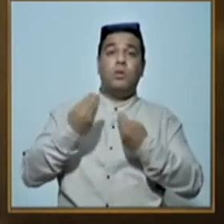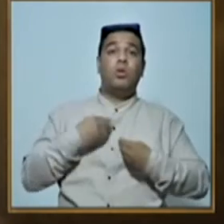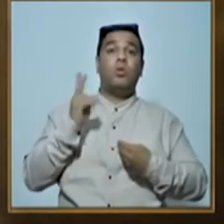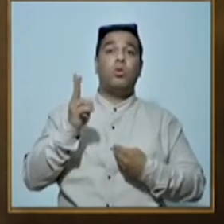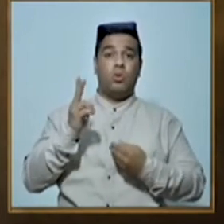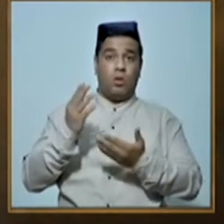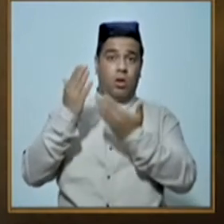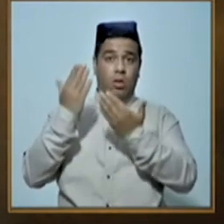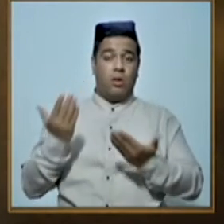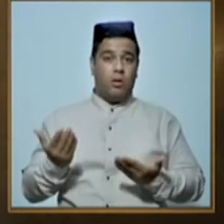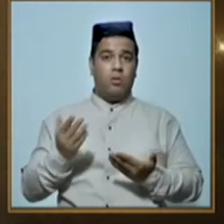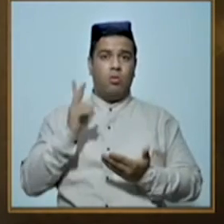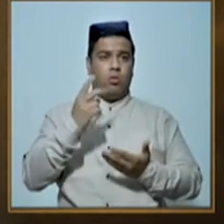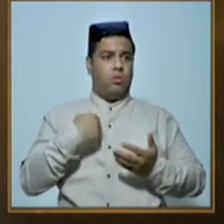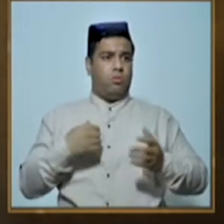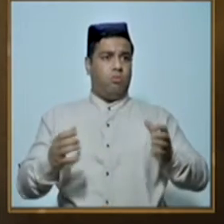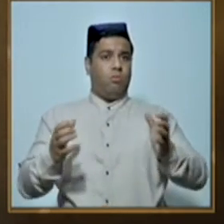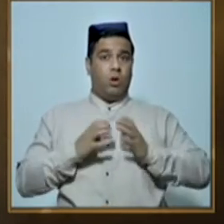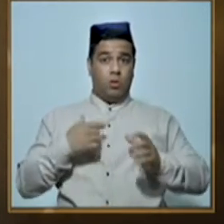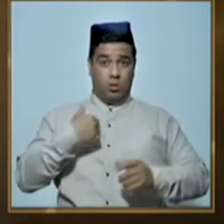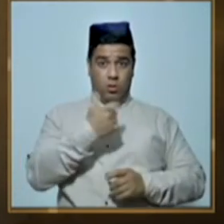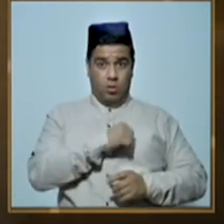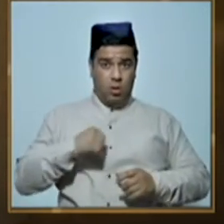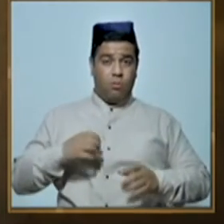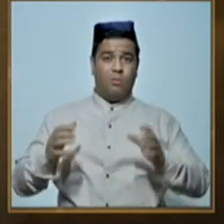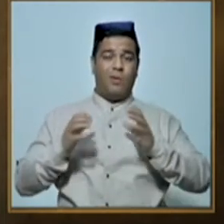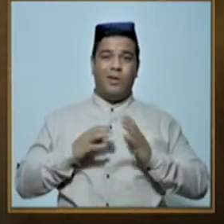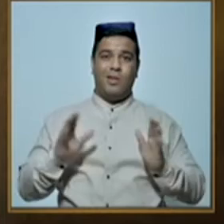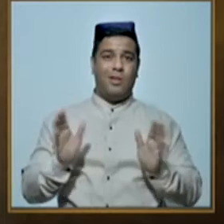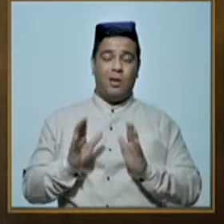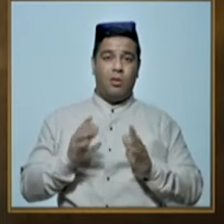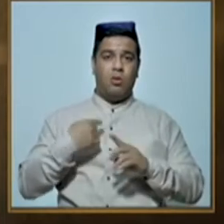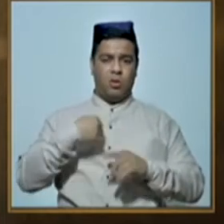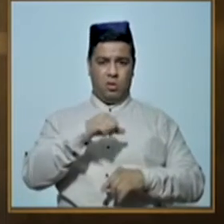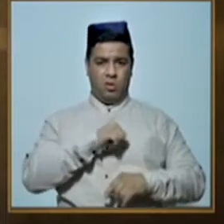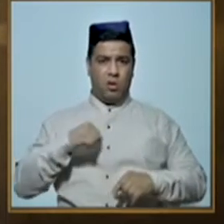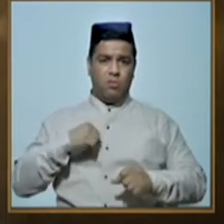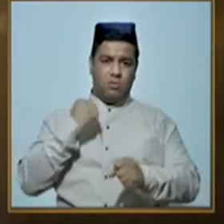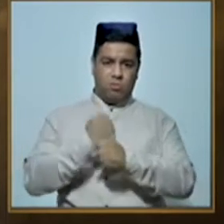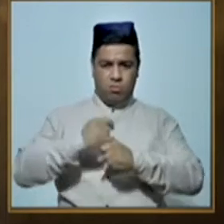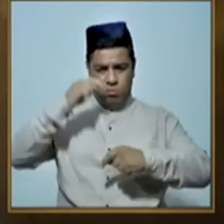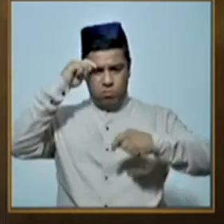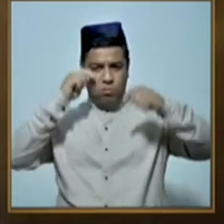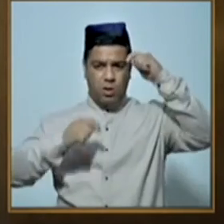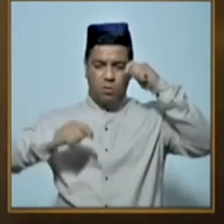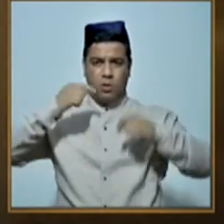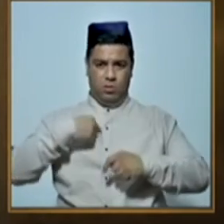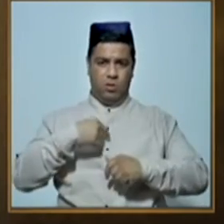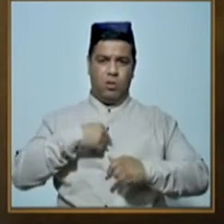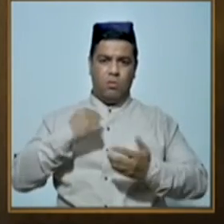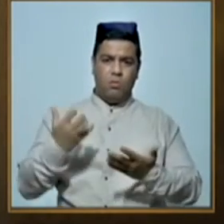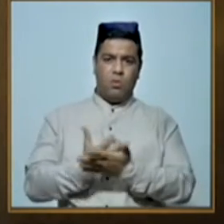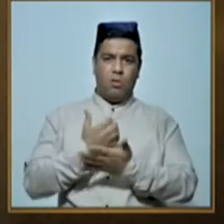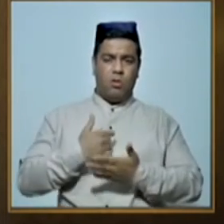bo'lib qopti, boy. Shu odam boylik meni o'zimni tadbirim bilan paydo bo'ldi.